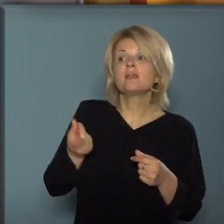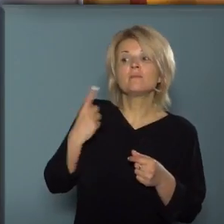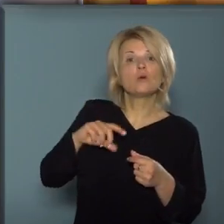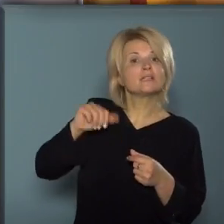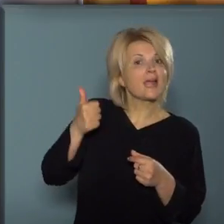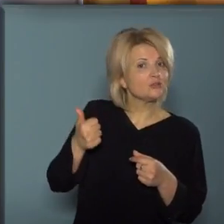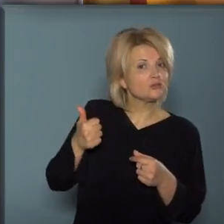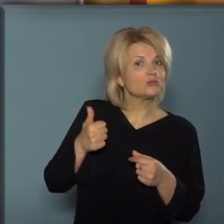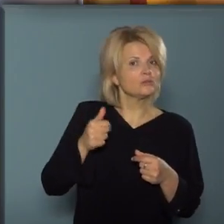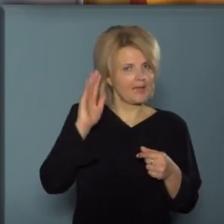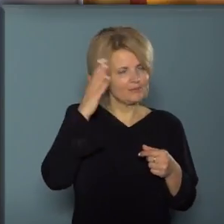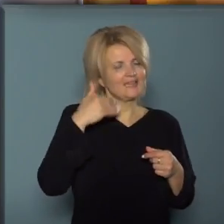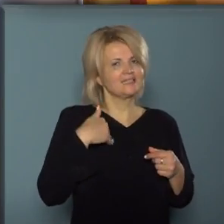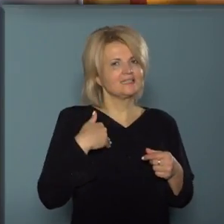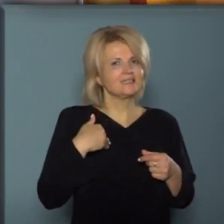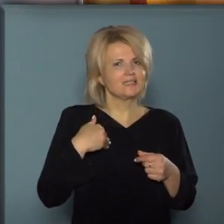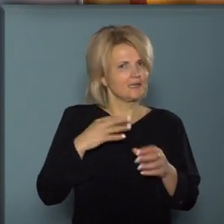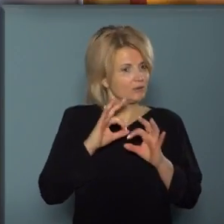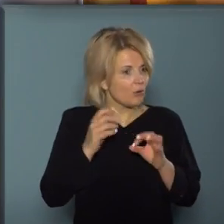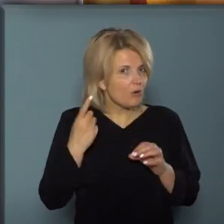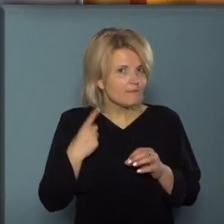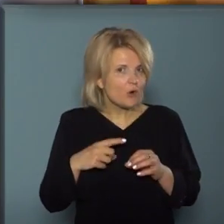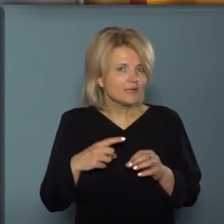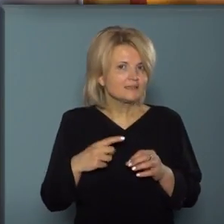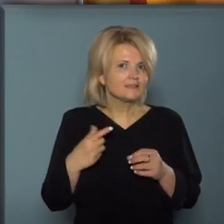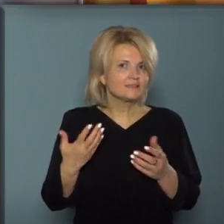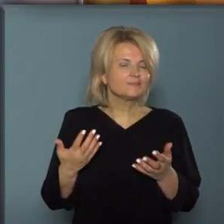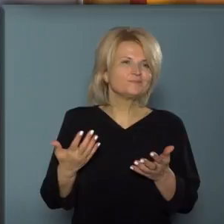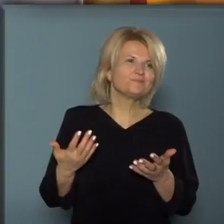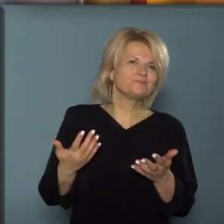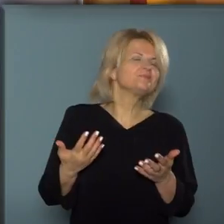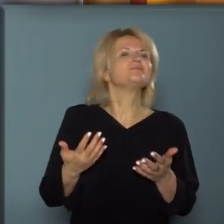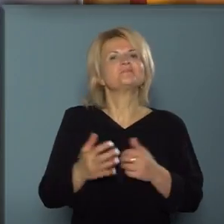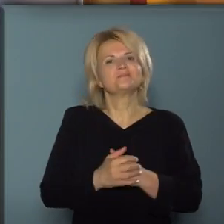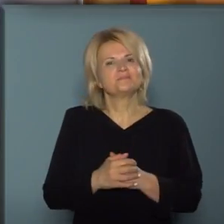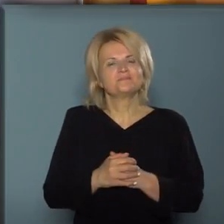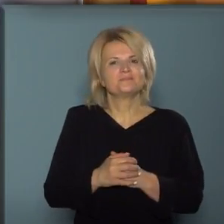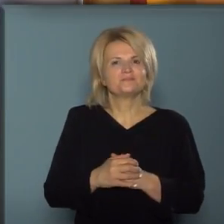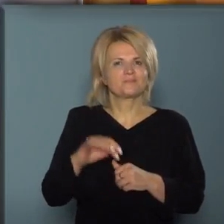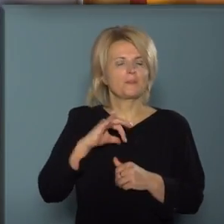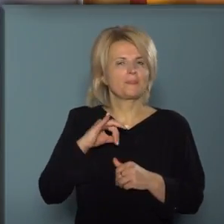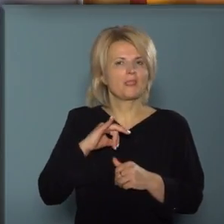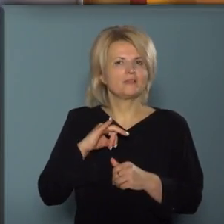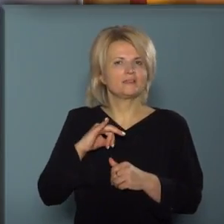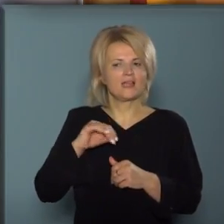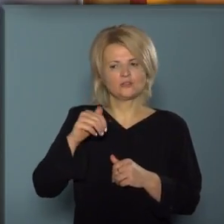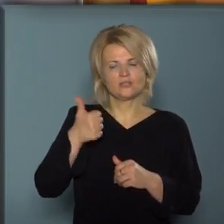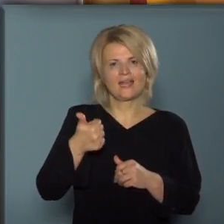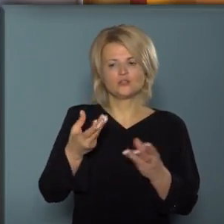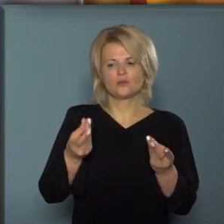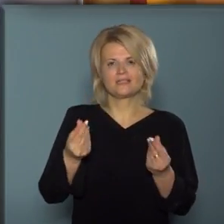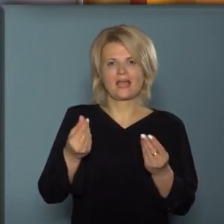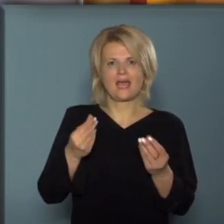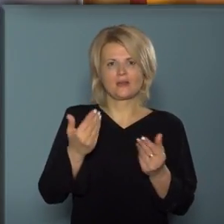volt az első, gondolom? Emlékszem, abszolút. És nagyon jó volt nyilván, vagy? Egy érdekes, hogy az